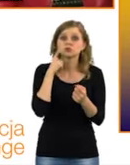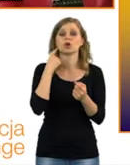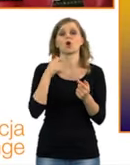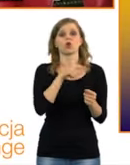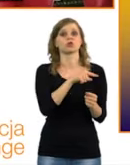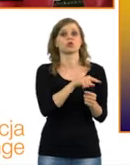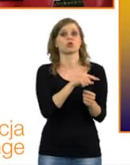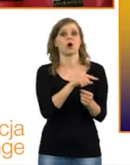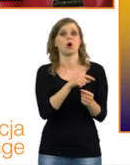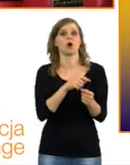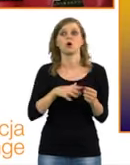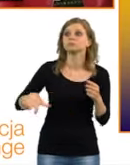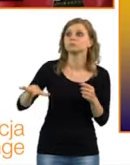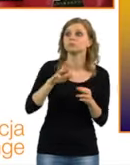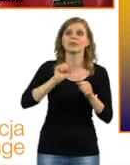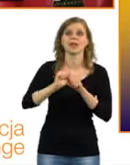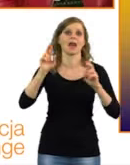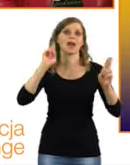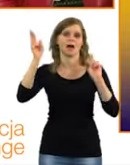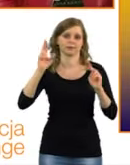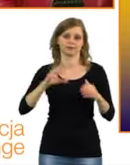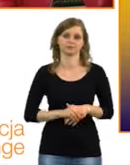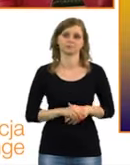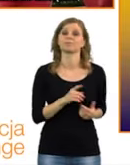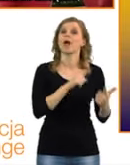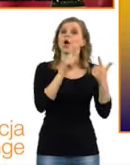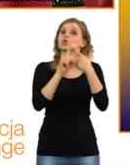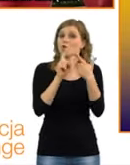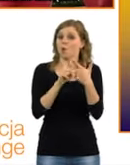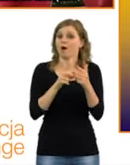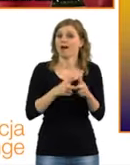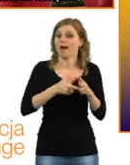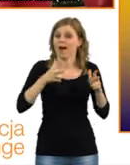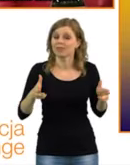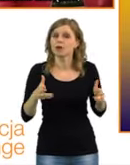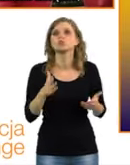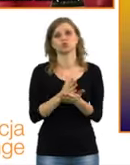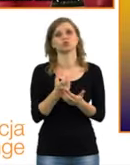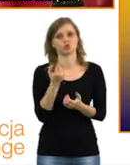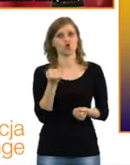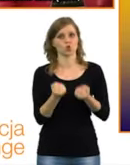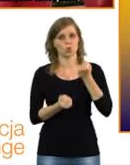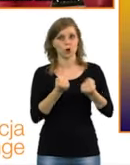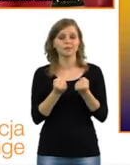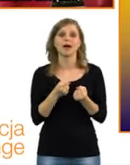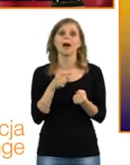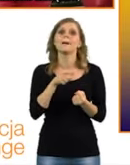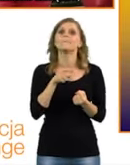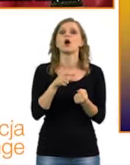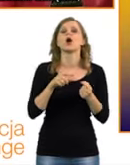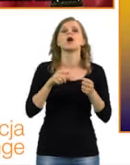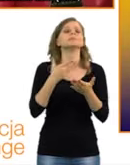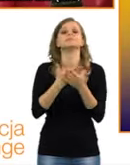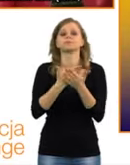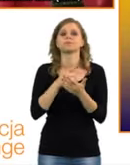które znalazły się w jego najbliższym otoczeniu. Drugi etap to już jest trudniejsze,